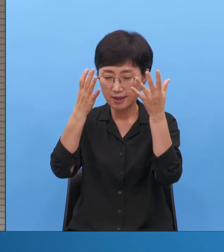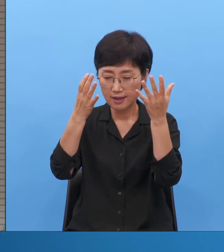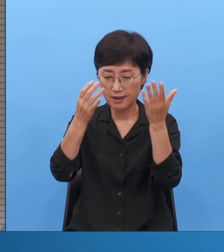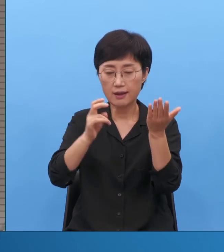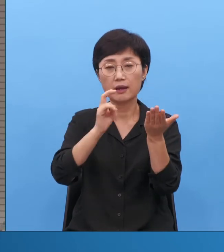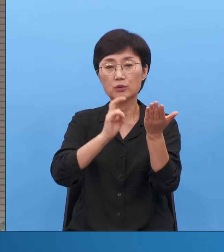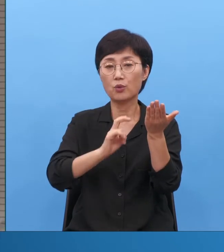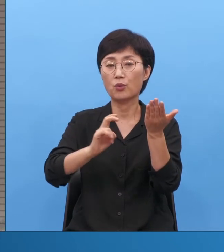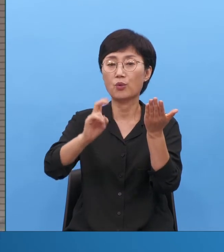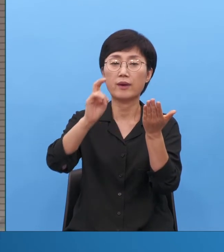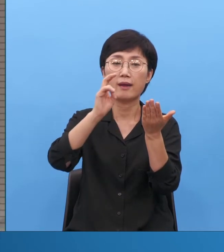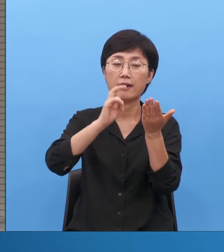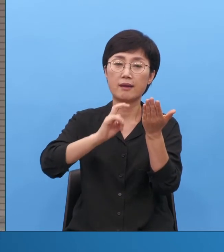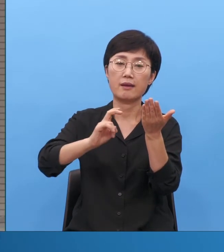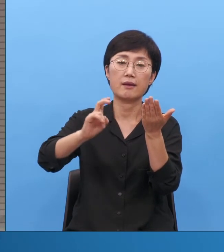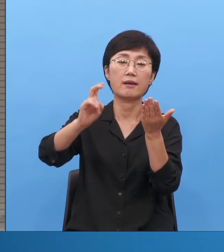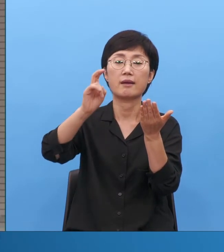나무를